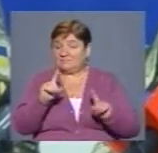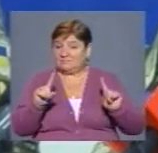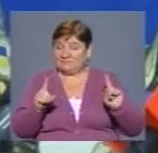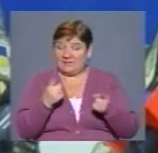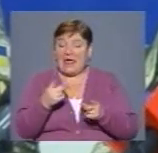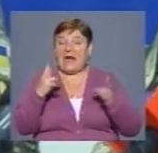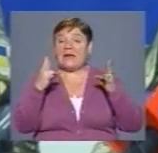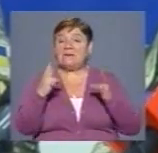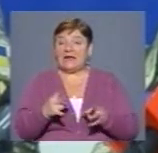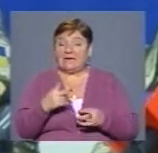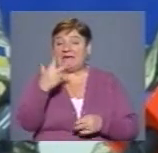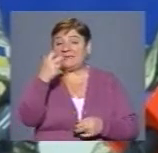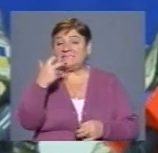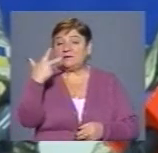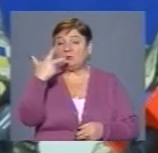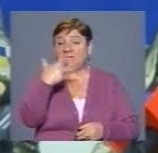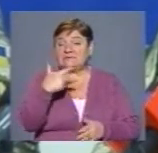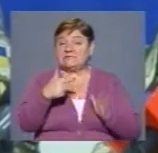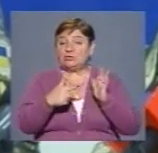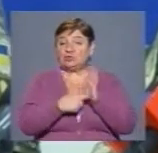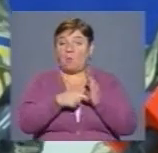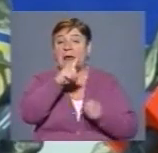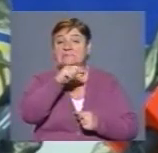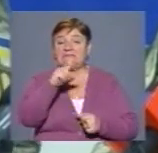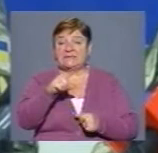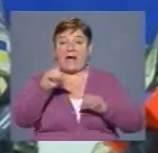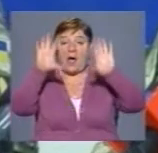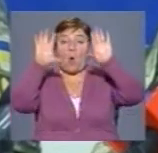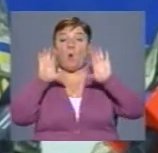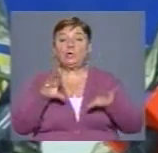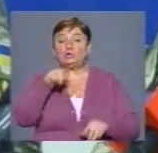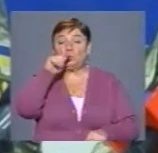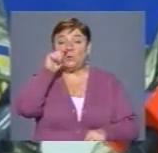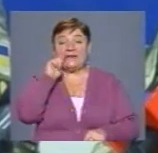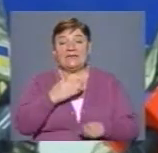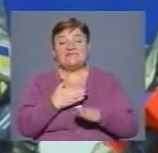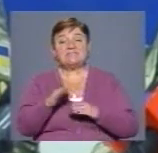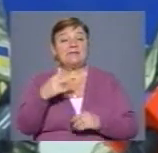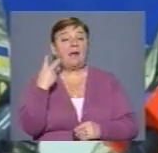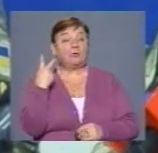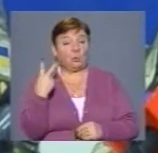кримінальна. 337 стаття Кримінального кодексу України, частина 2,